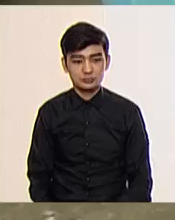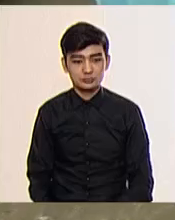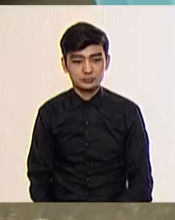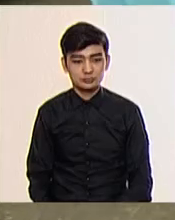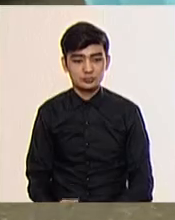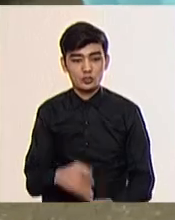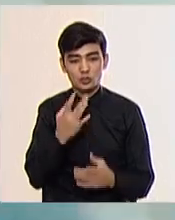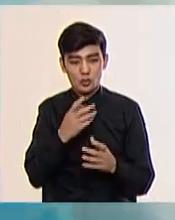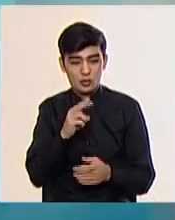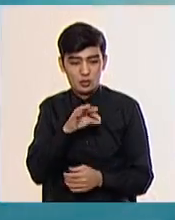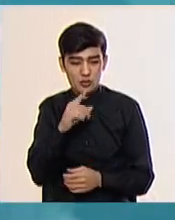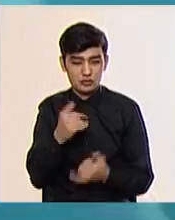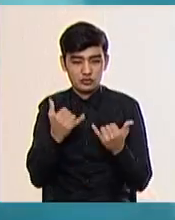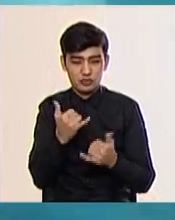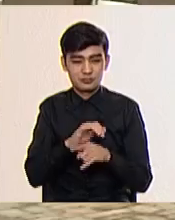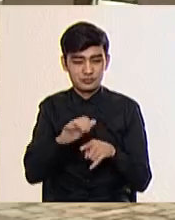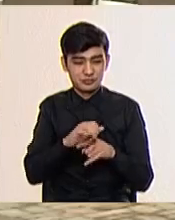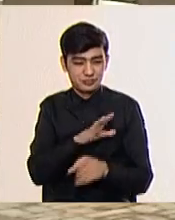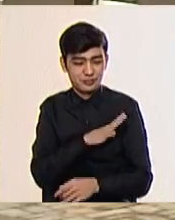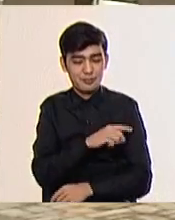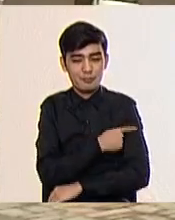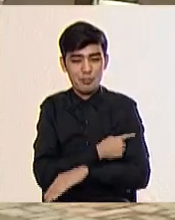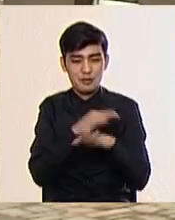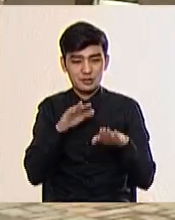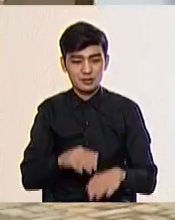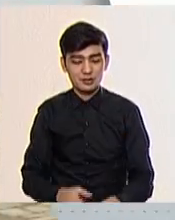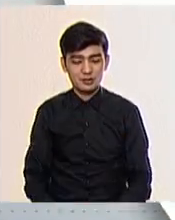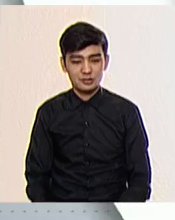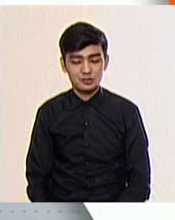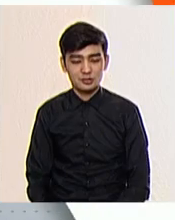вакцинация. Сколько доз сегодня развезли по медучреждениям?